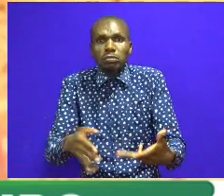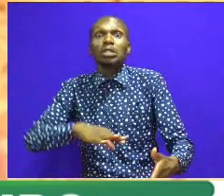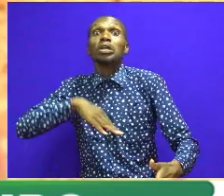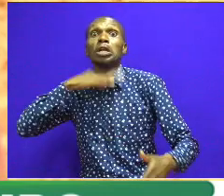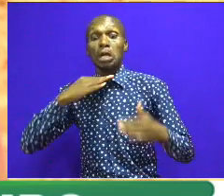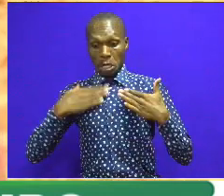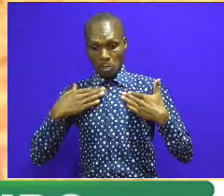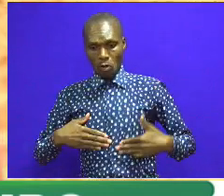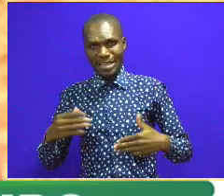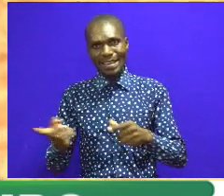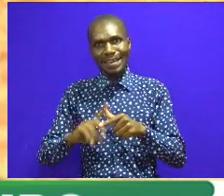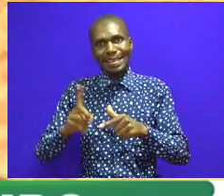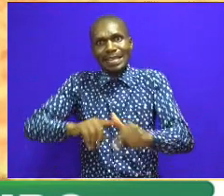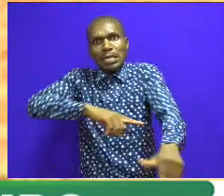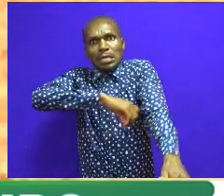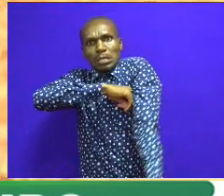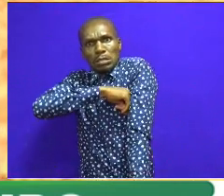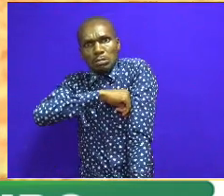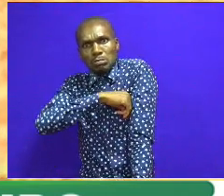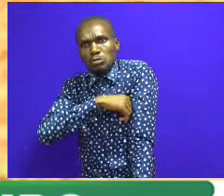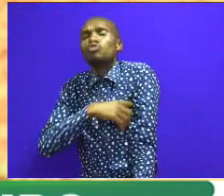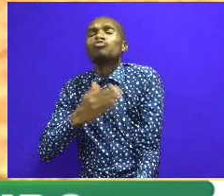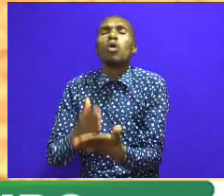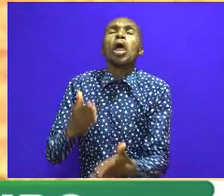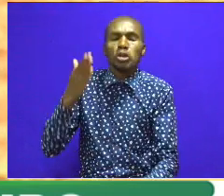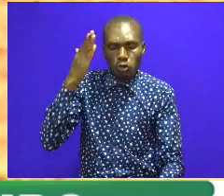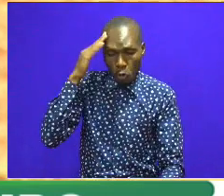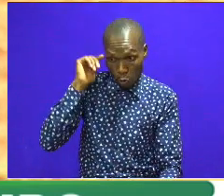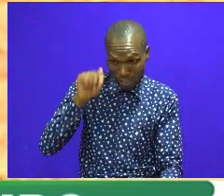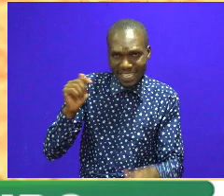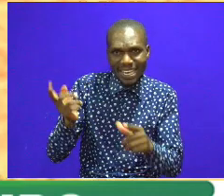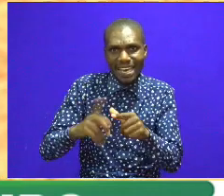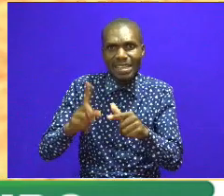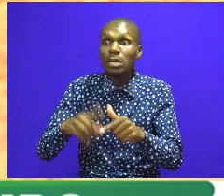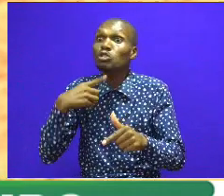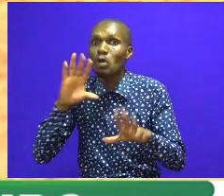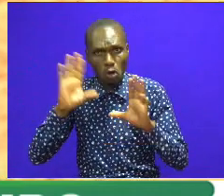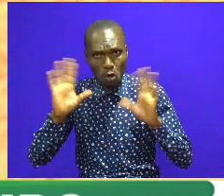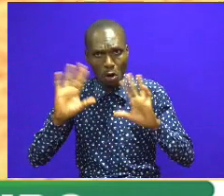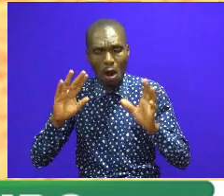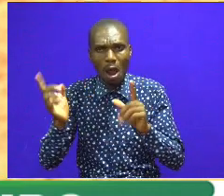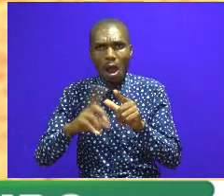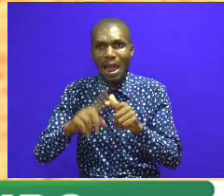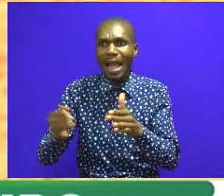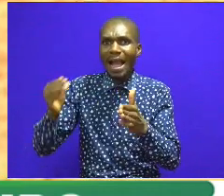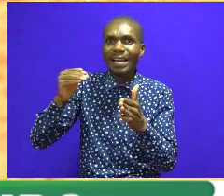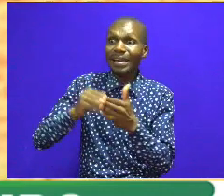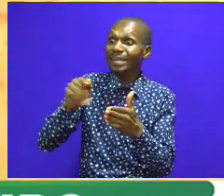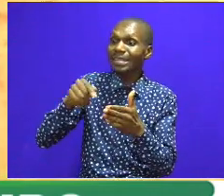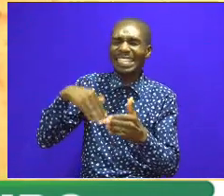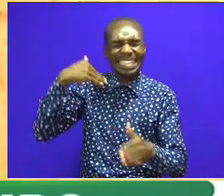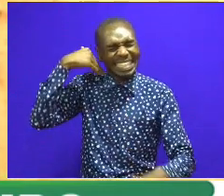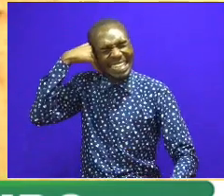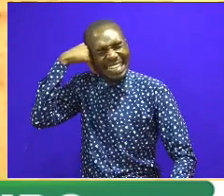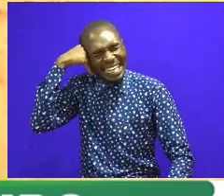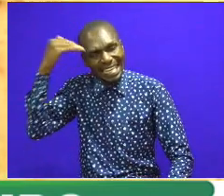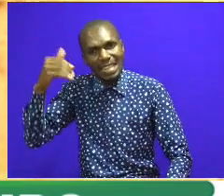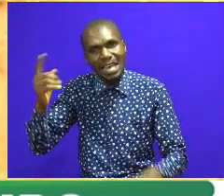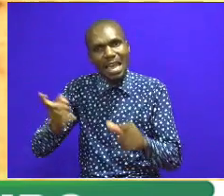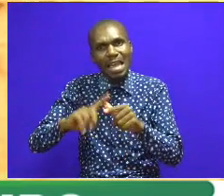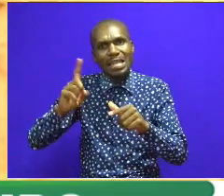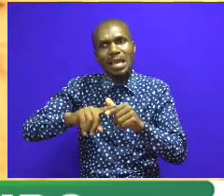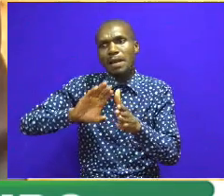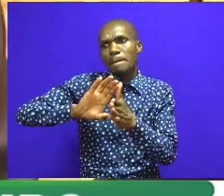chibu agacha na amanye tegentekyo agacha akabakani Thomas Nyangau mbuyi akanga ruirani tiyo mobera